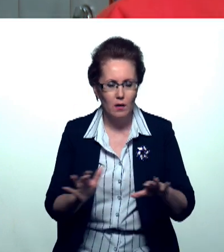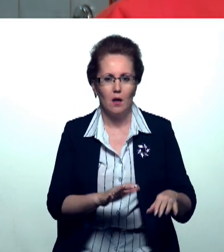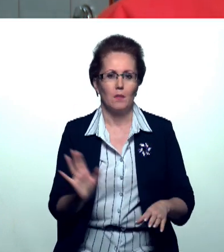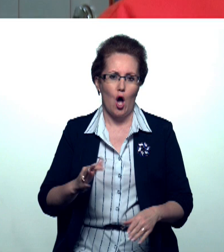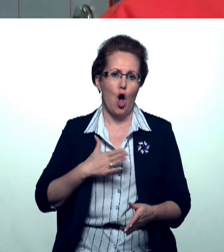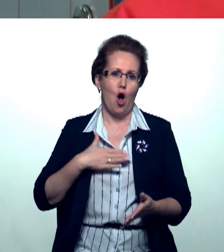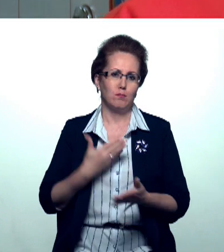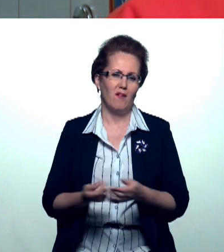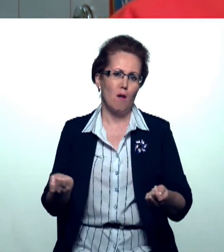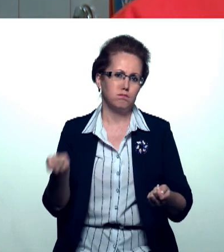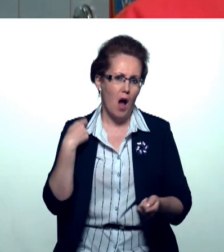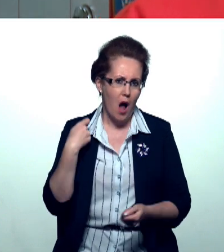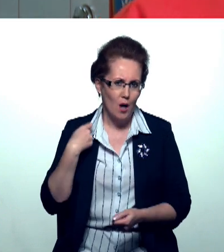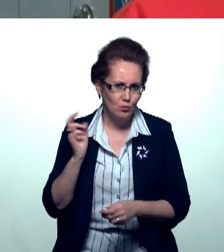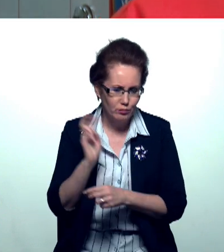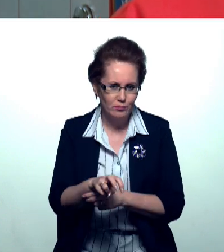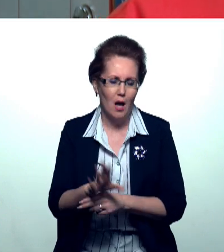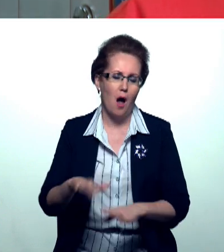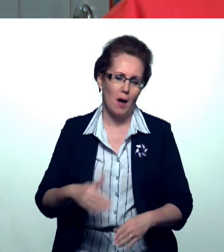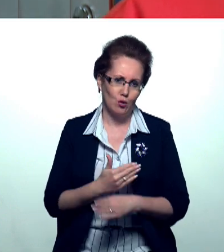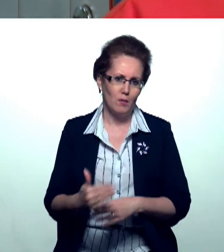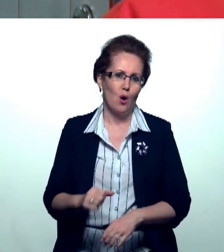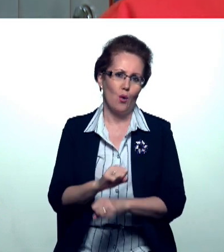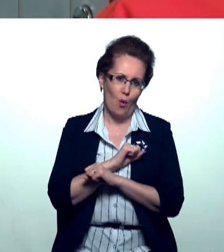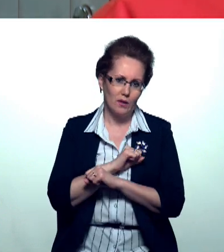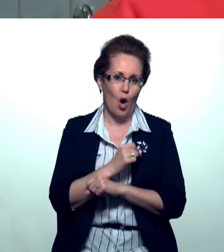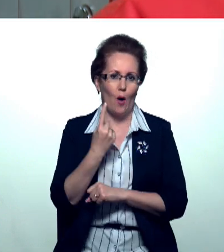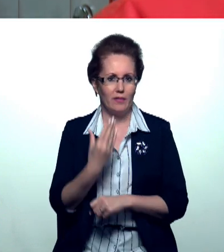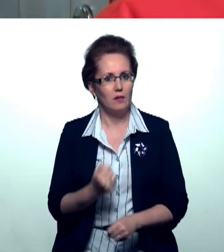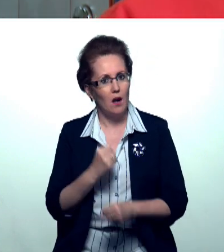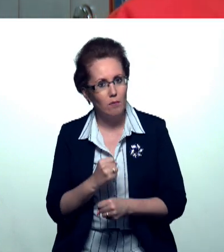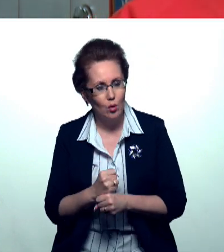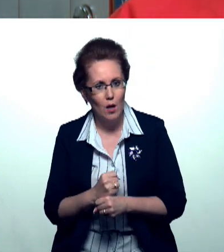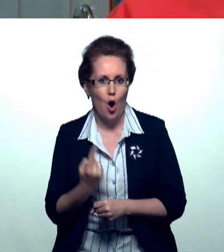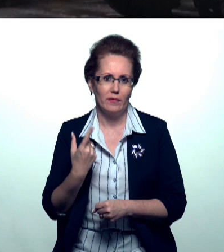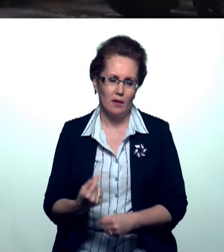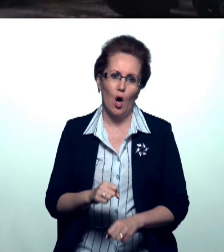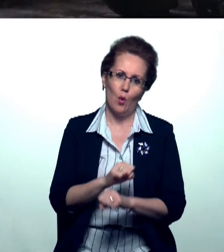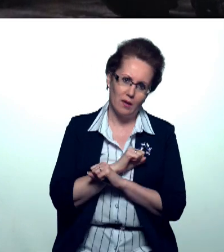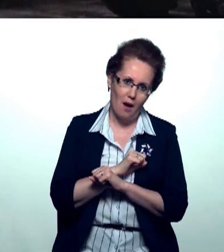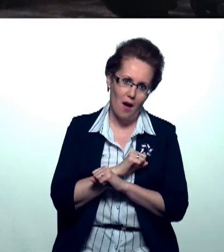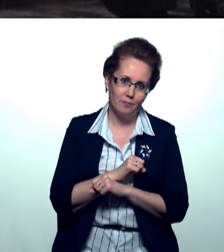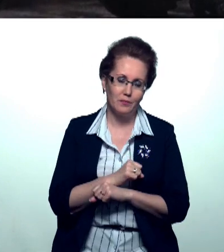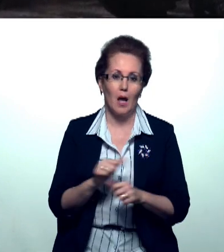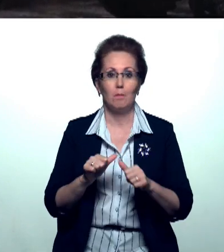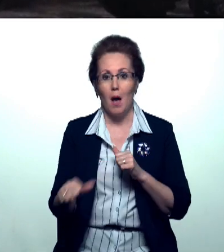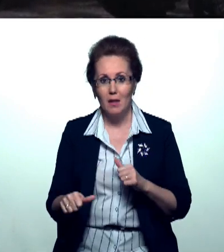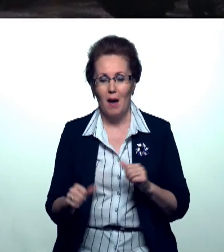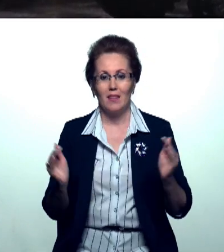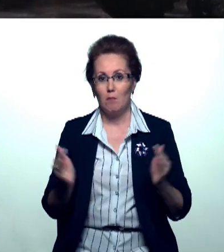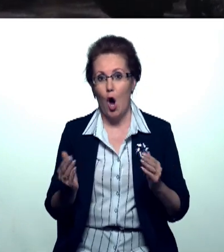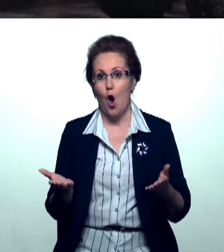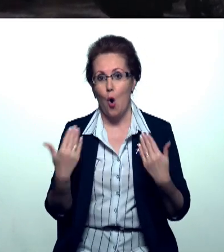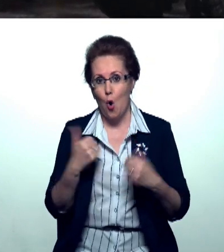баню и потом отдых. Один день работаем, один день отдыхаем. Помимо небольшого отдыха,